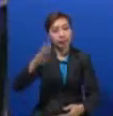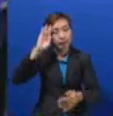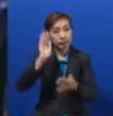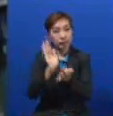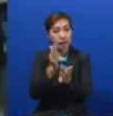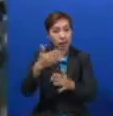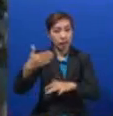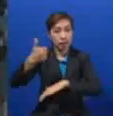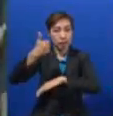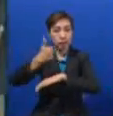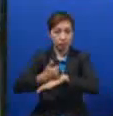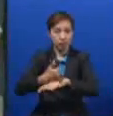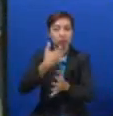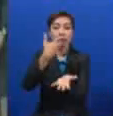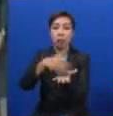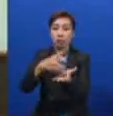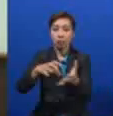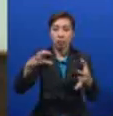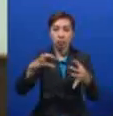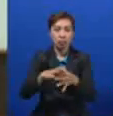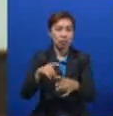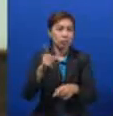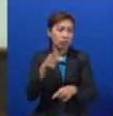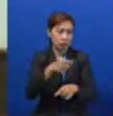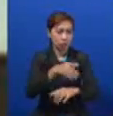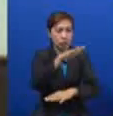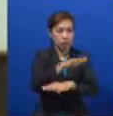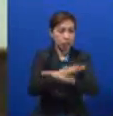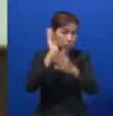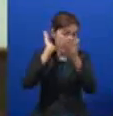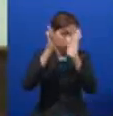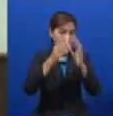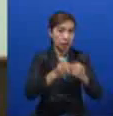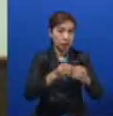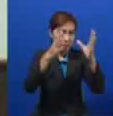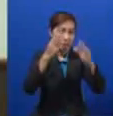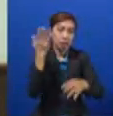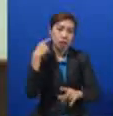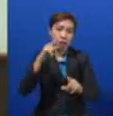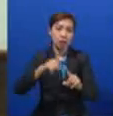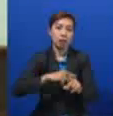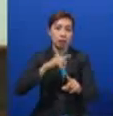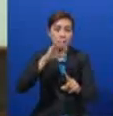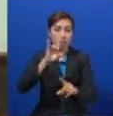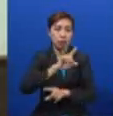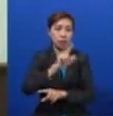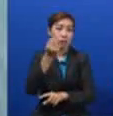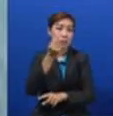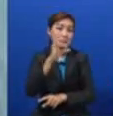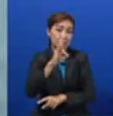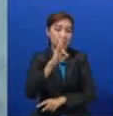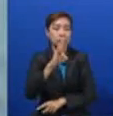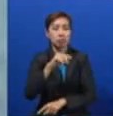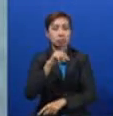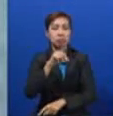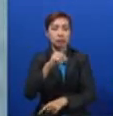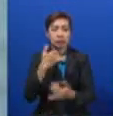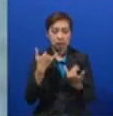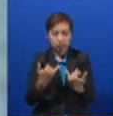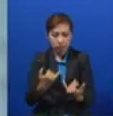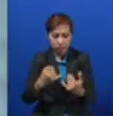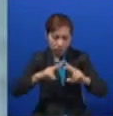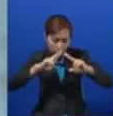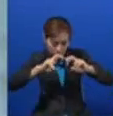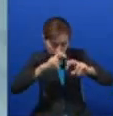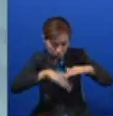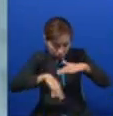ตำรวจแห่งชาติเปิดเผยถึงกรณีเหตุระเบิดที่แยกราชประสงค์เมื่อวันที่ 17สิงหาคมที่ผ่านมาว่าขณะนี้การ